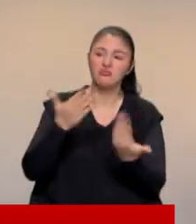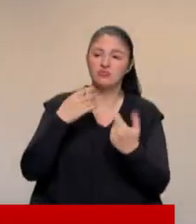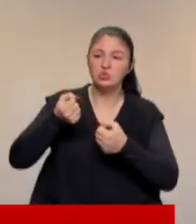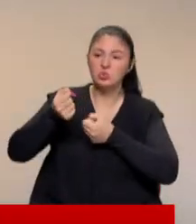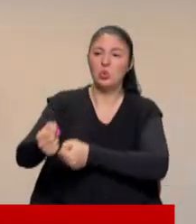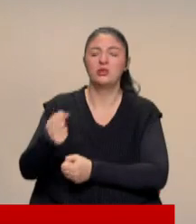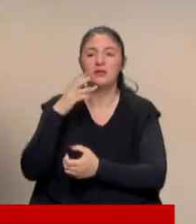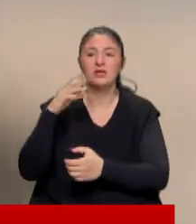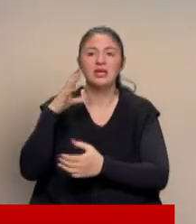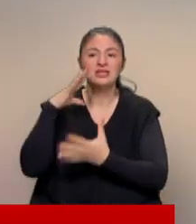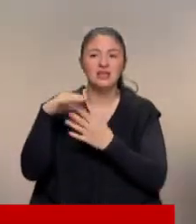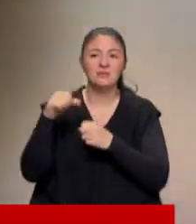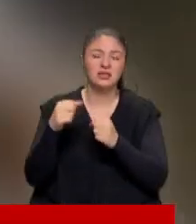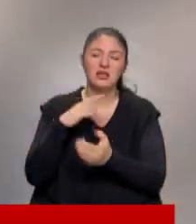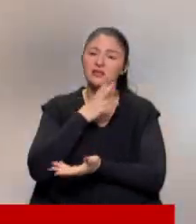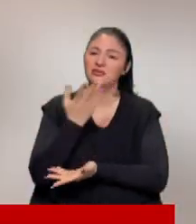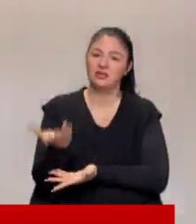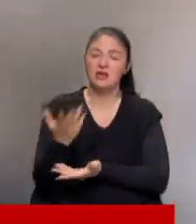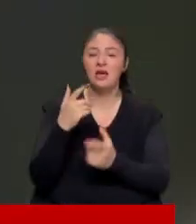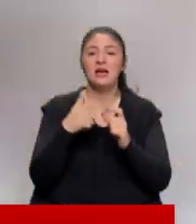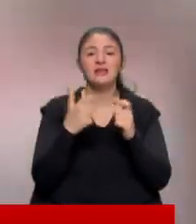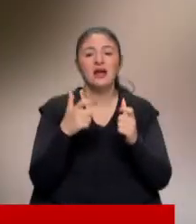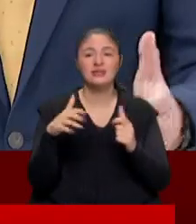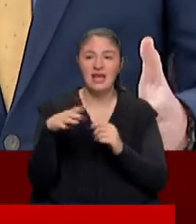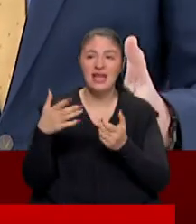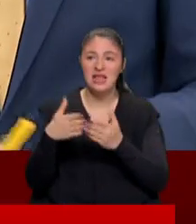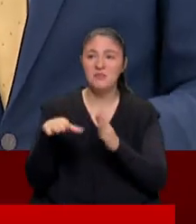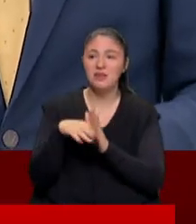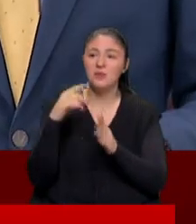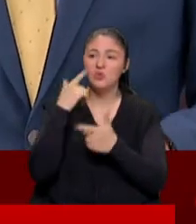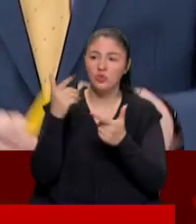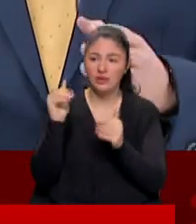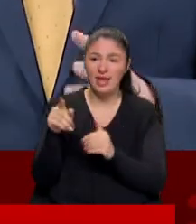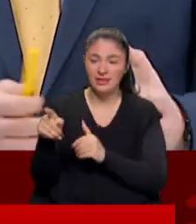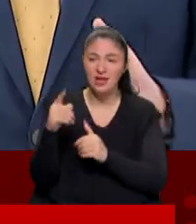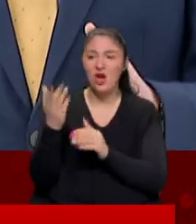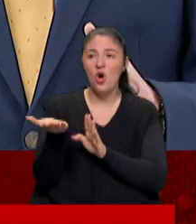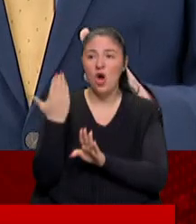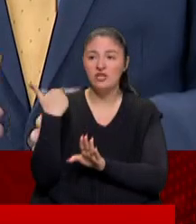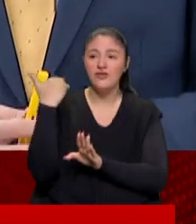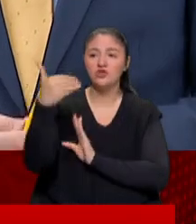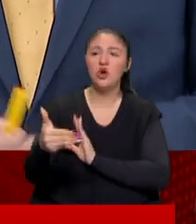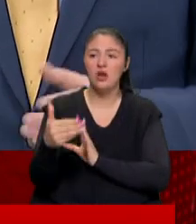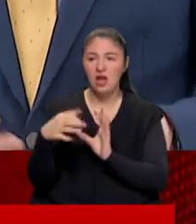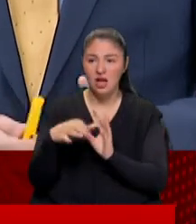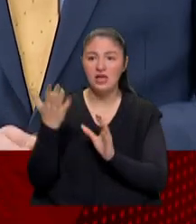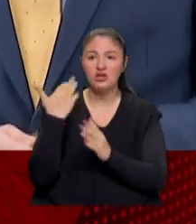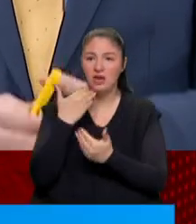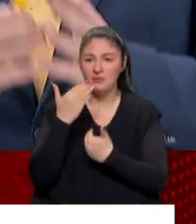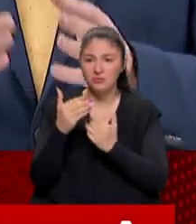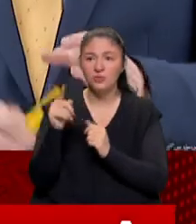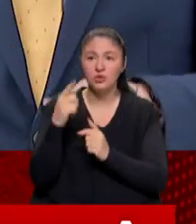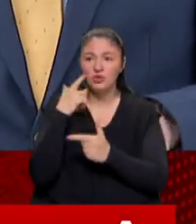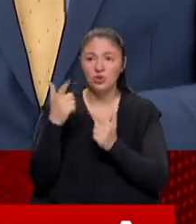insanların bisikletleriyle ne yazık ki. Gazze limanından bir görüntü geldi. Öncesi ve sonrasına dair görüntüler daha önce de paylaşmıştık.